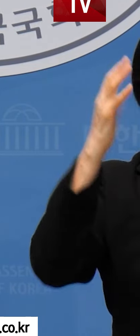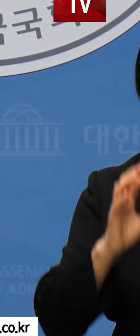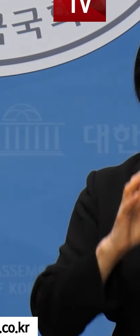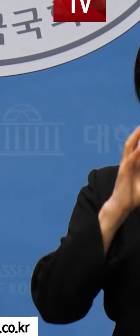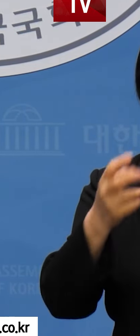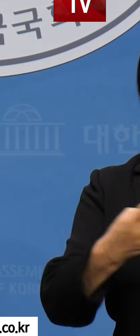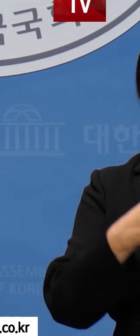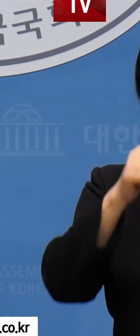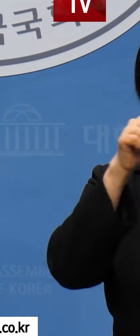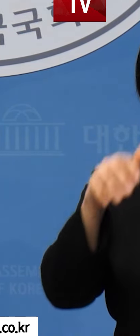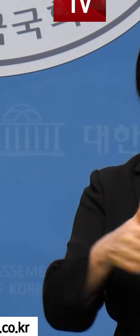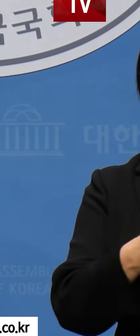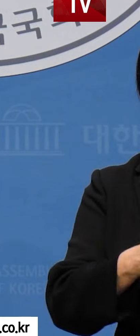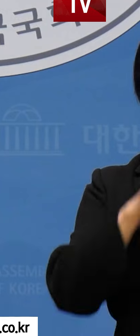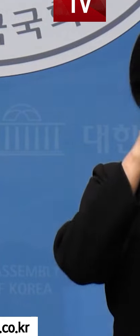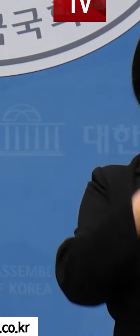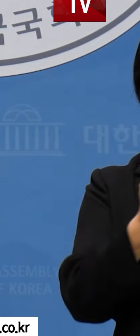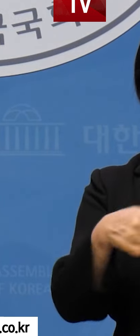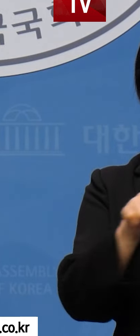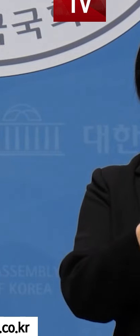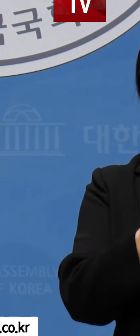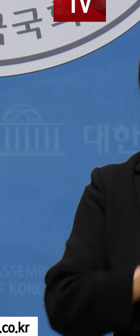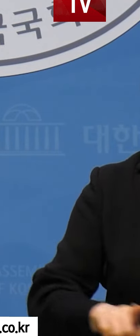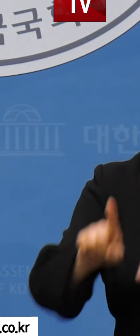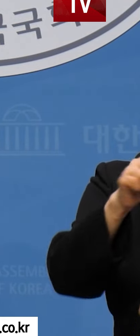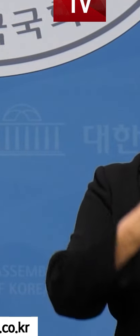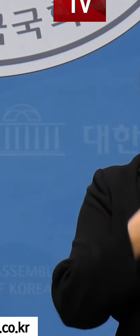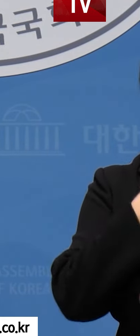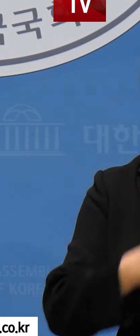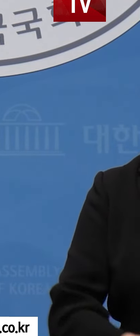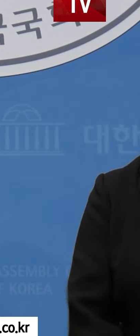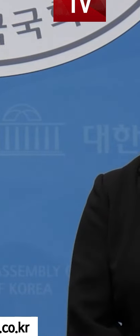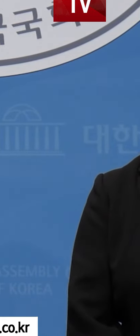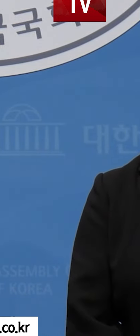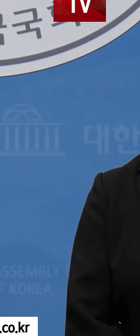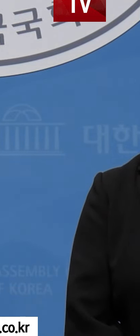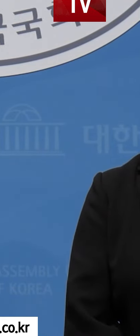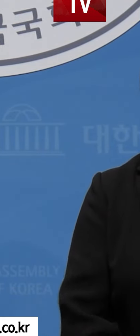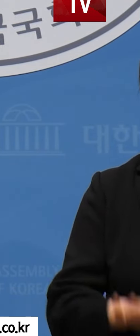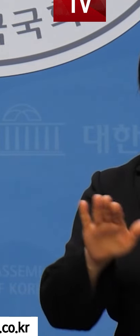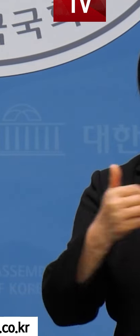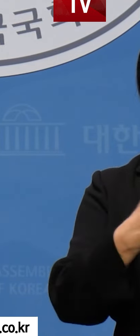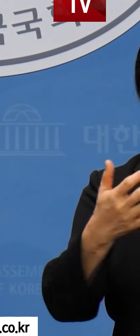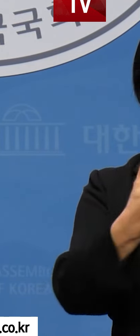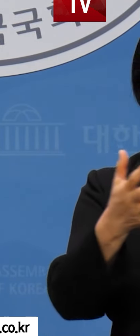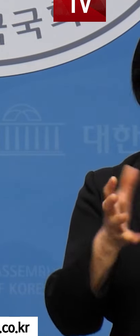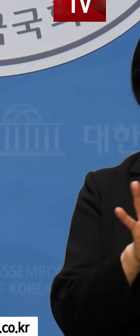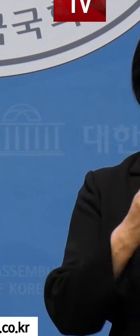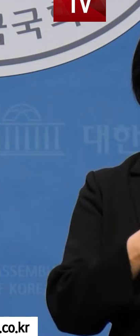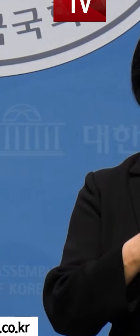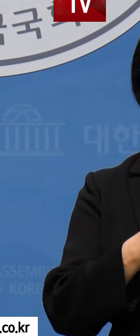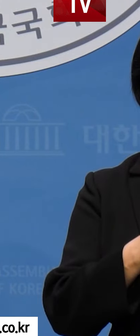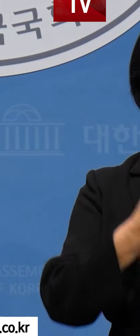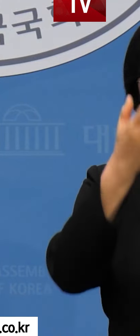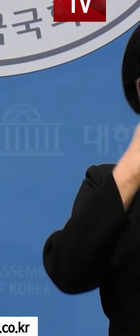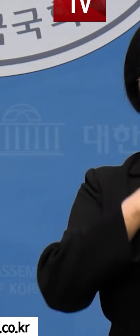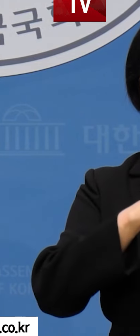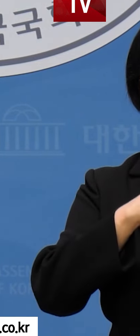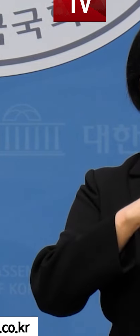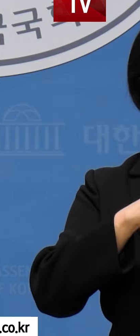대한민국 의료체계의 정상화를 위해 나서주기 바란다. 그것이 이익 집단으로만 비춰지지 않는